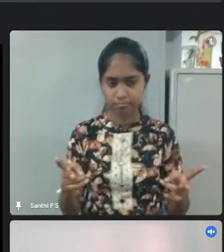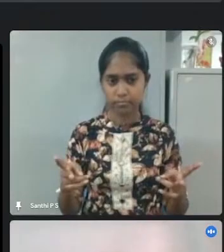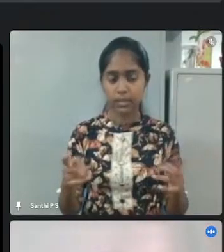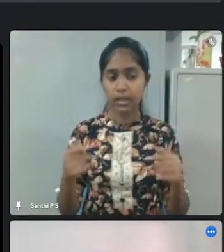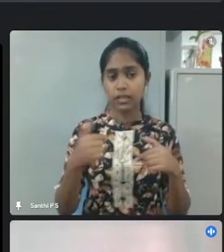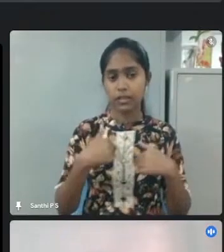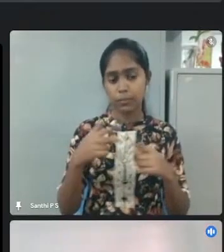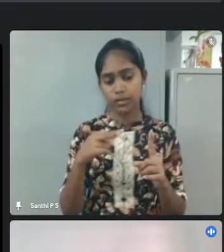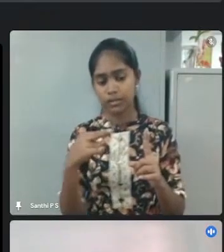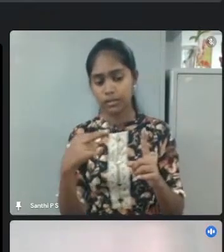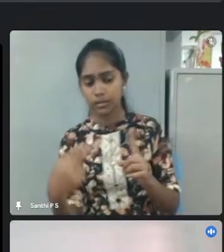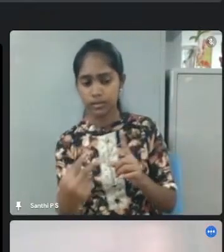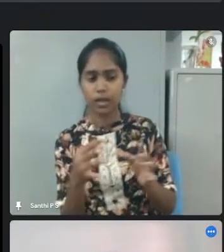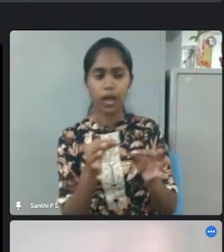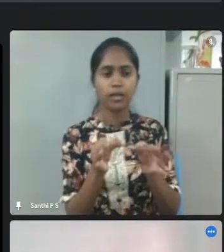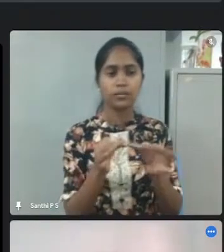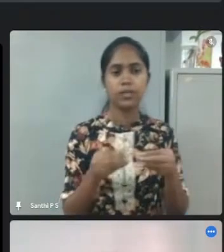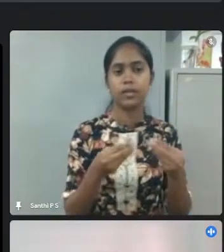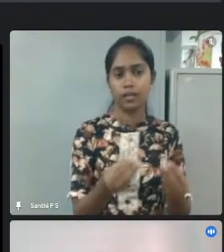ഇതിനെ വ്യാഖ്യാനിക്കാവുന്നതാണ്.